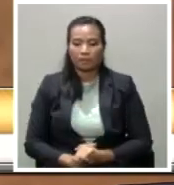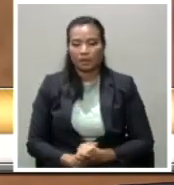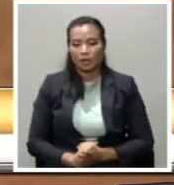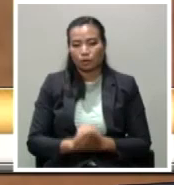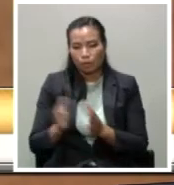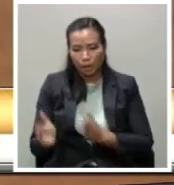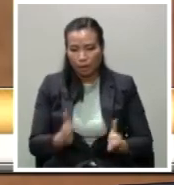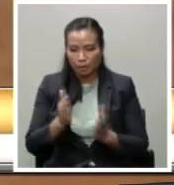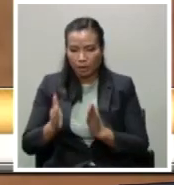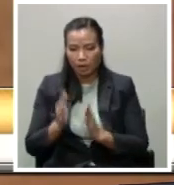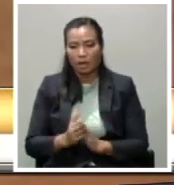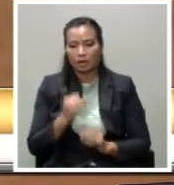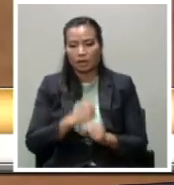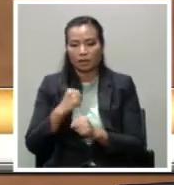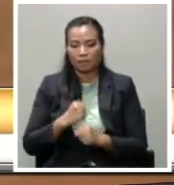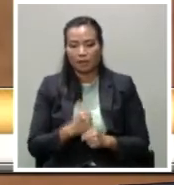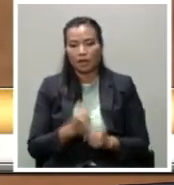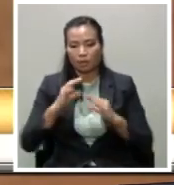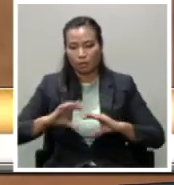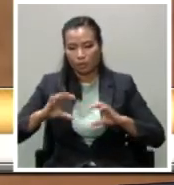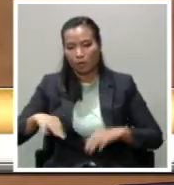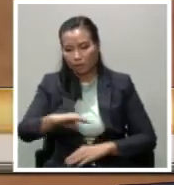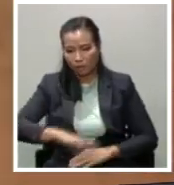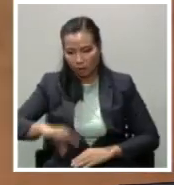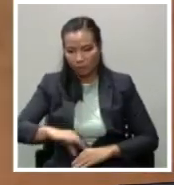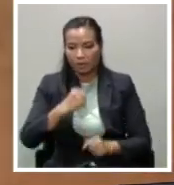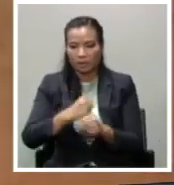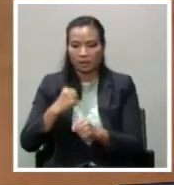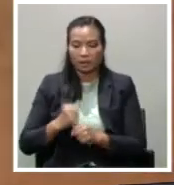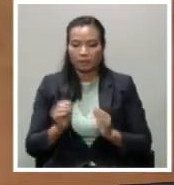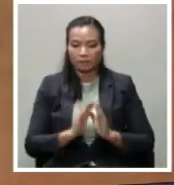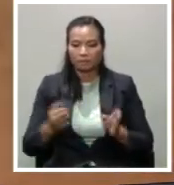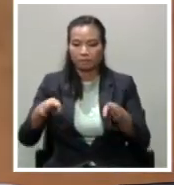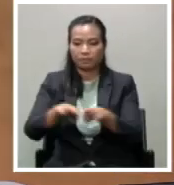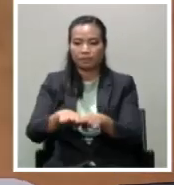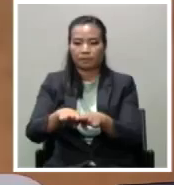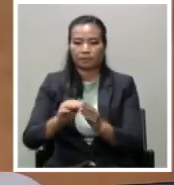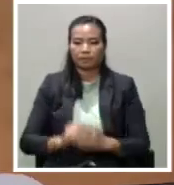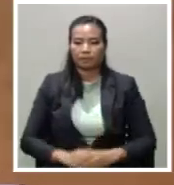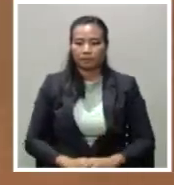ไกที่เรามีอยู่ผมขอขอบพระคุณทุกคนครับผมขอปิดประชุมครับ